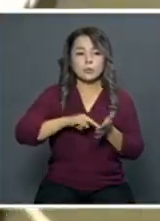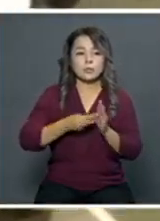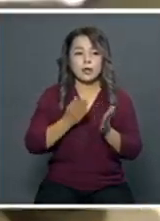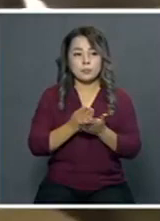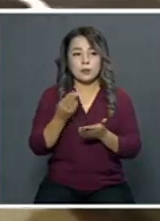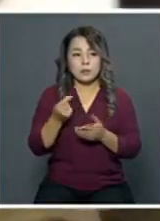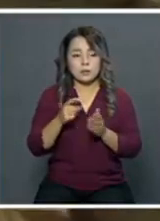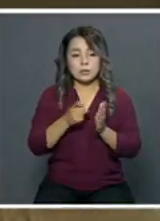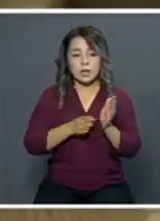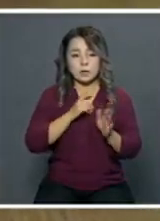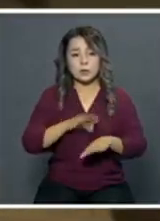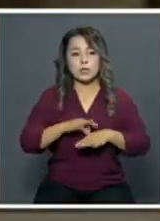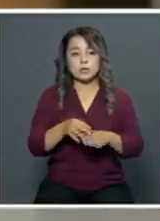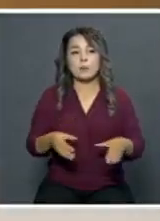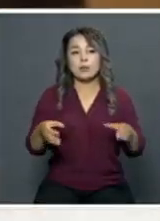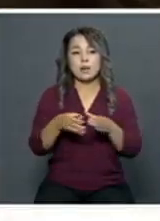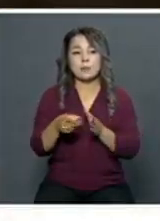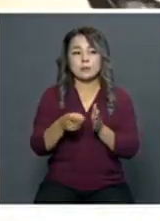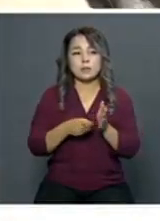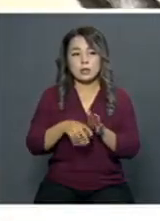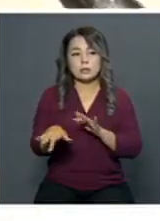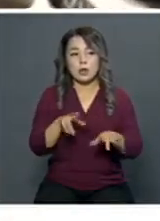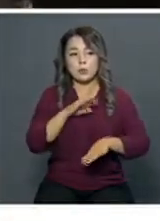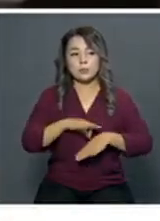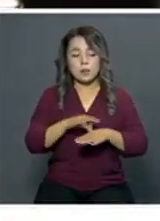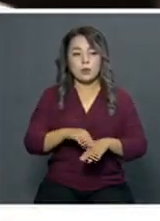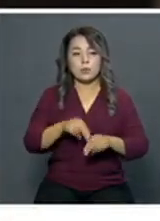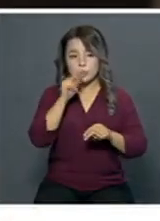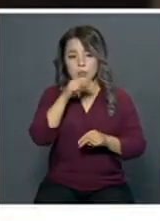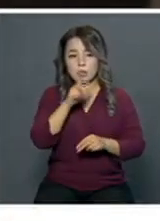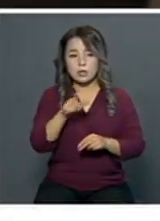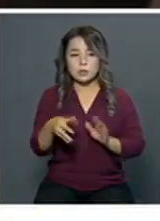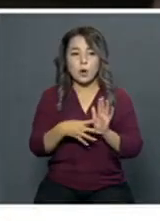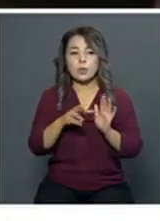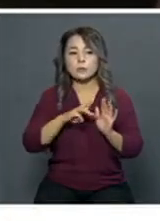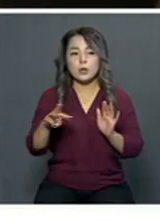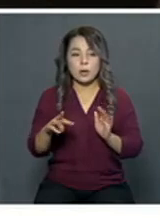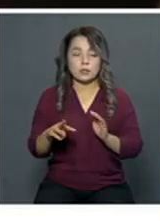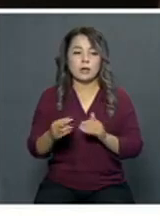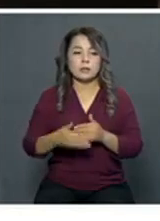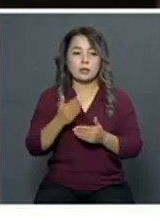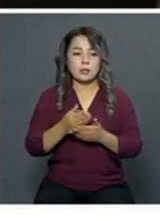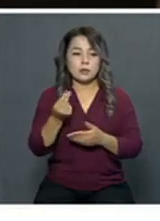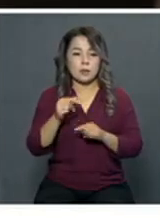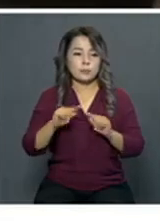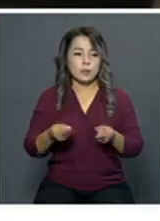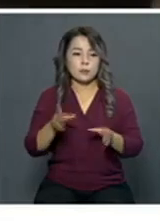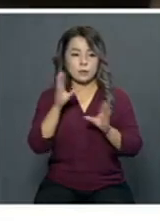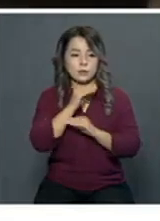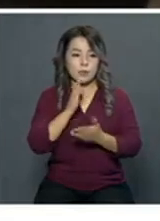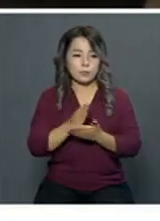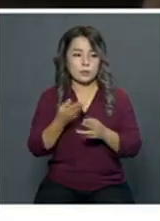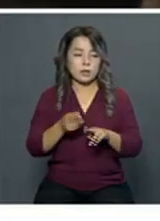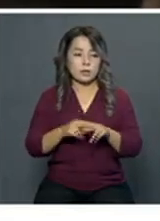экономикалық тергеу департаментінің қызметкерлері жедел алдын алу шарасы кезінде қылмыскерлерді 9 миллион теңгеден астам қаржымен қолға түсірді. Сондай-ақ